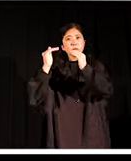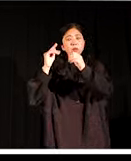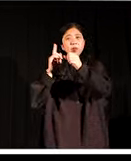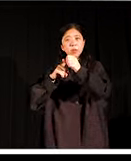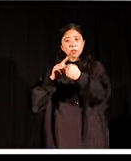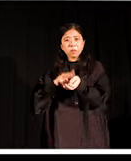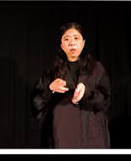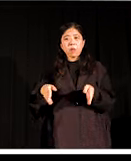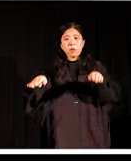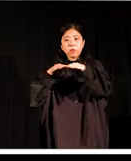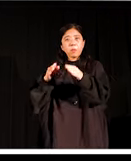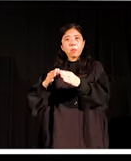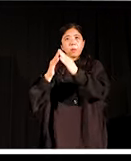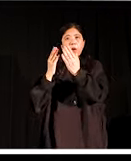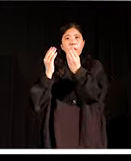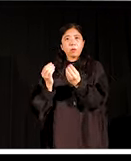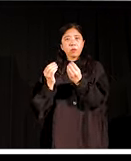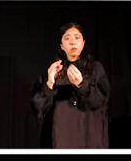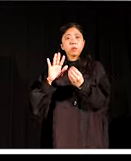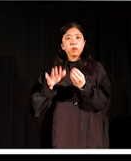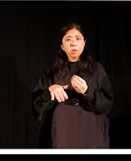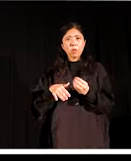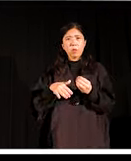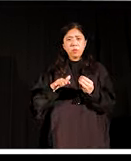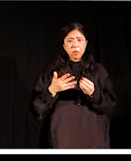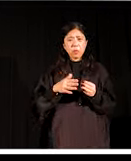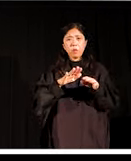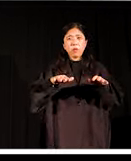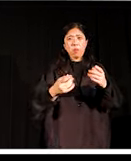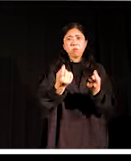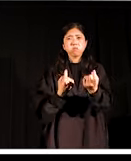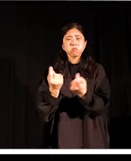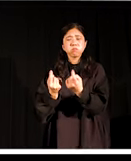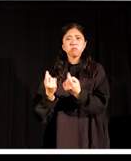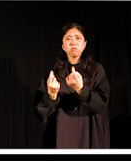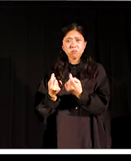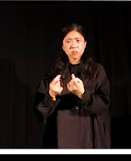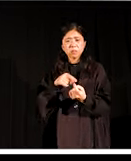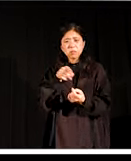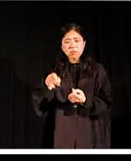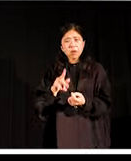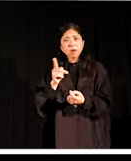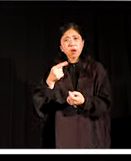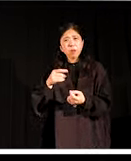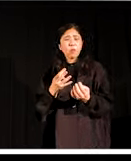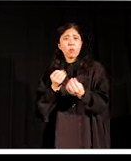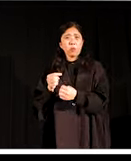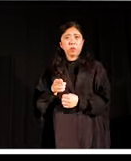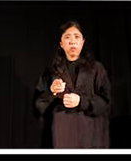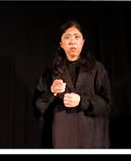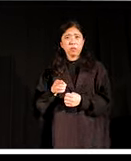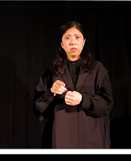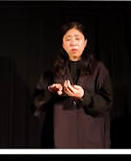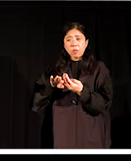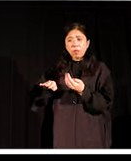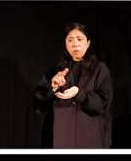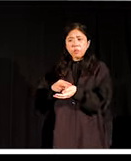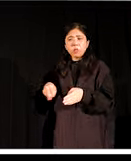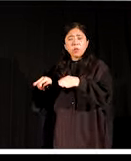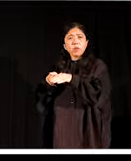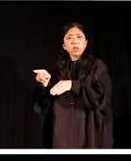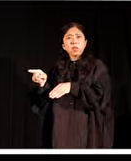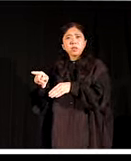ですねでところがあの子供さんたくさんいらっしゃるんですよ特にあの癌って言われましたも他の病院だともう治療できないからお家であのお家に帰っ